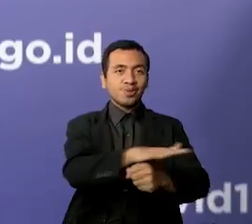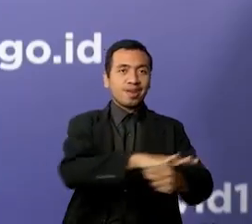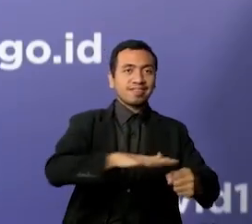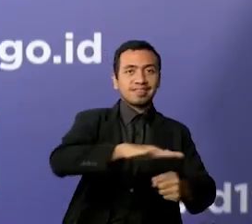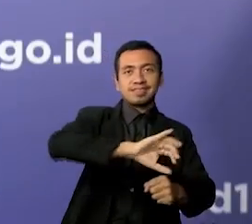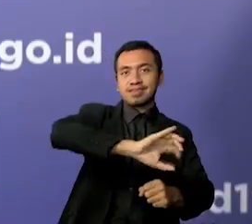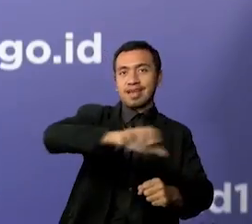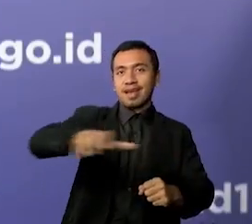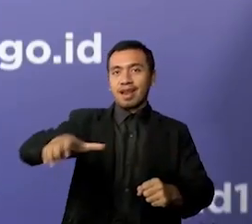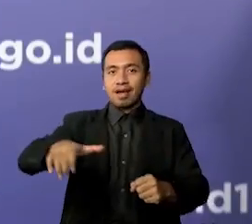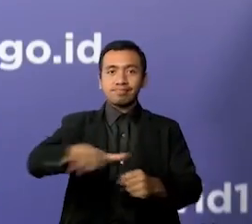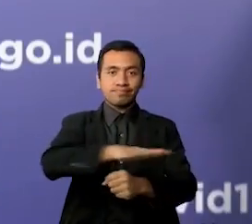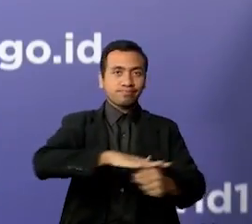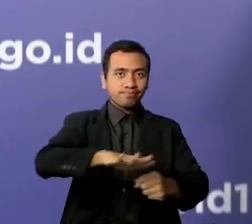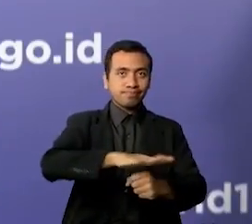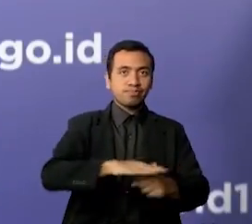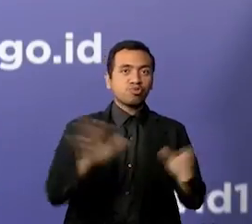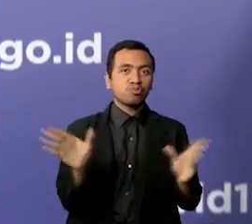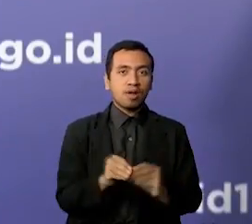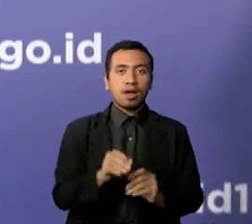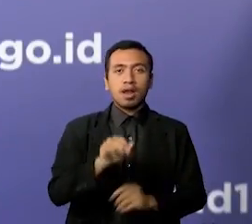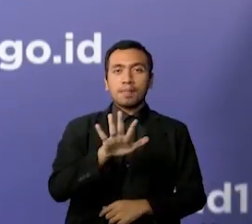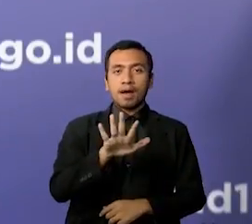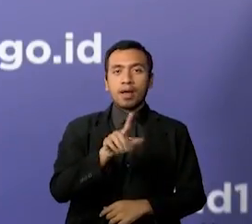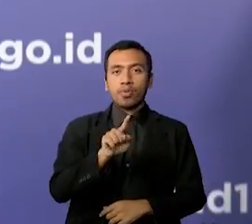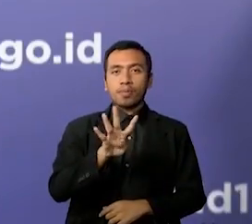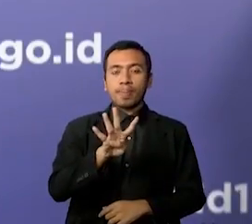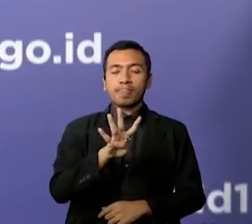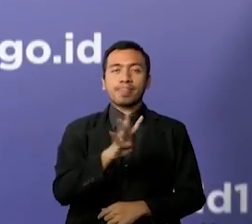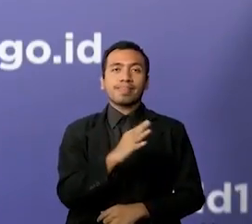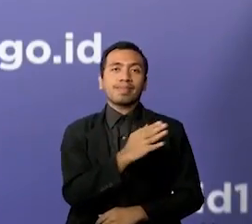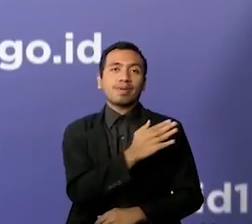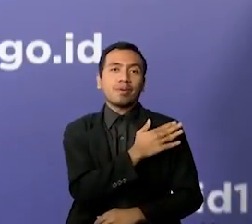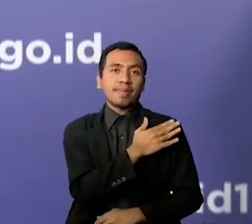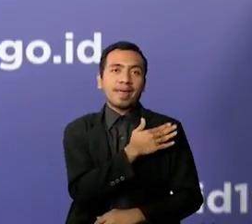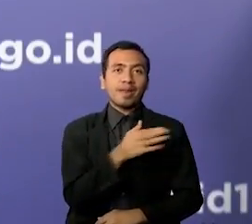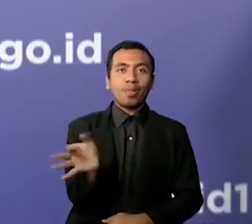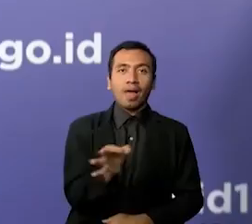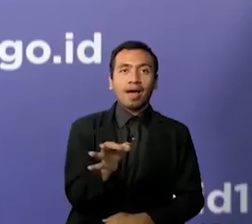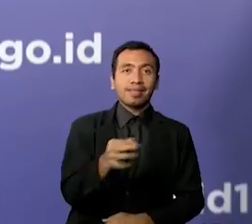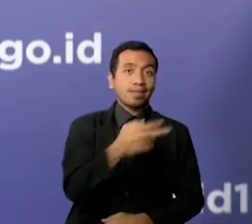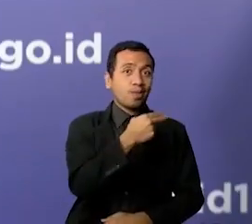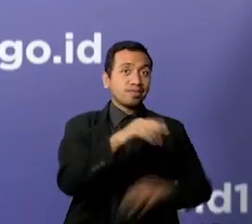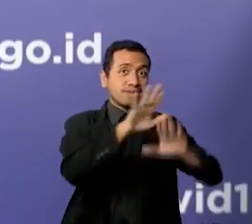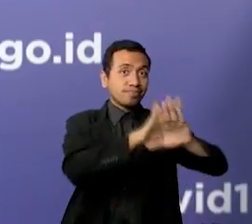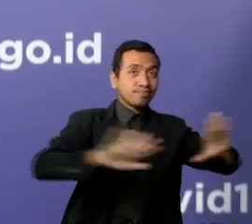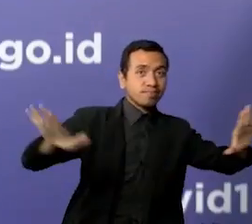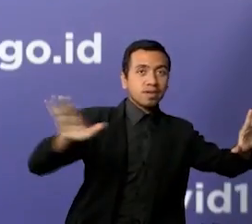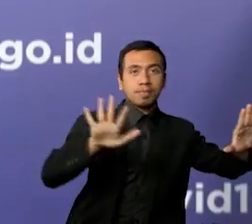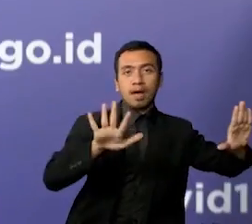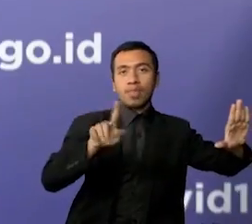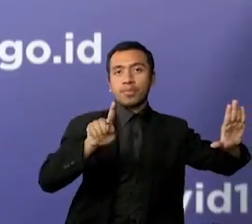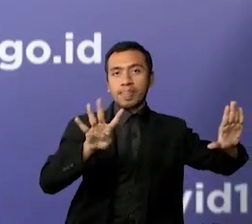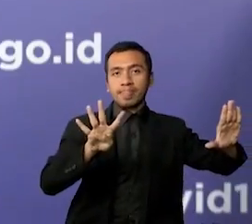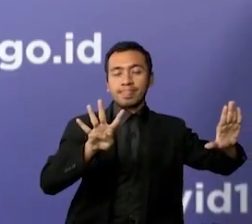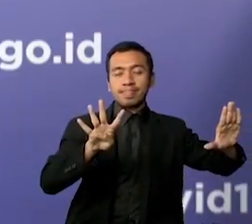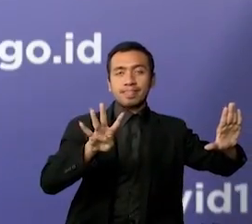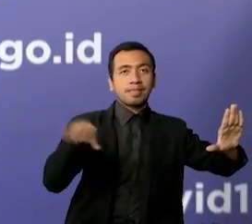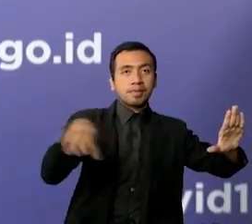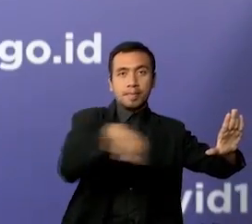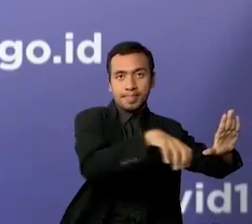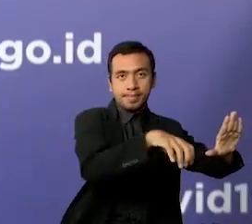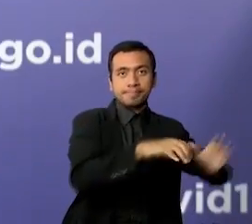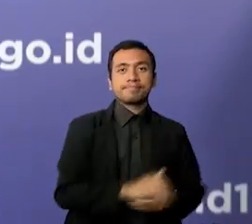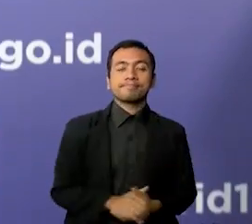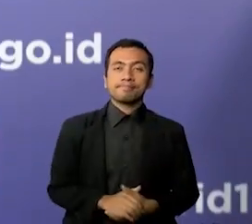daerah dari 514 kabupaten kota di seluruh Indonesia. Pertama,